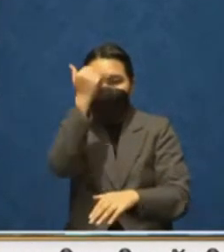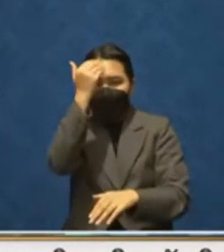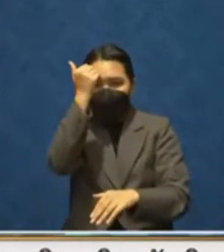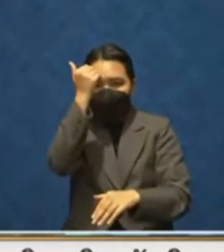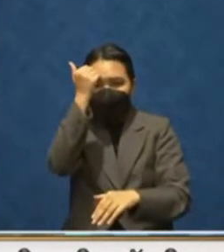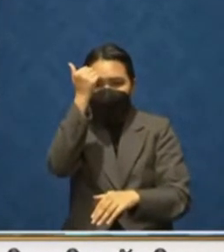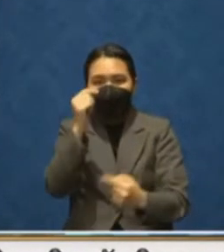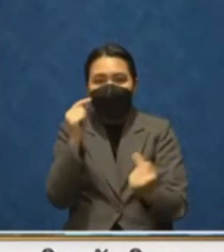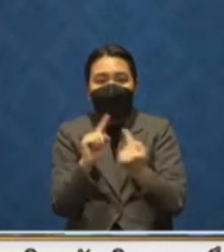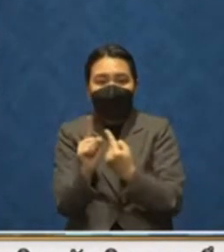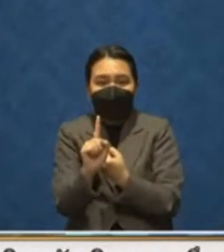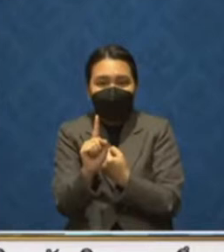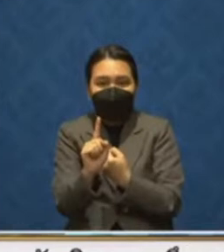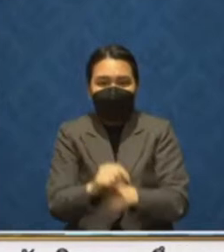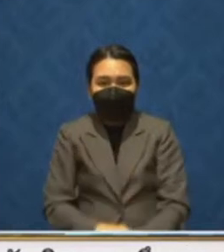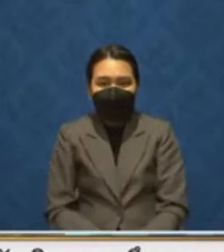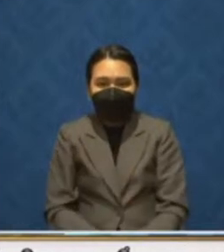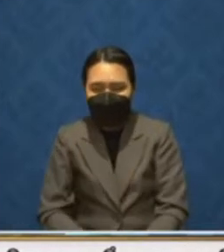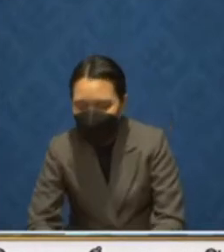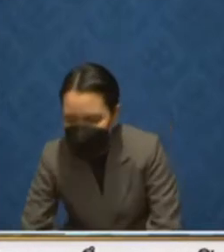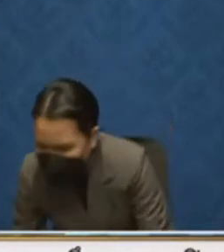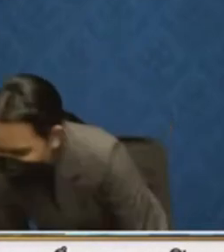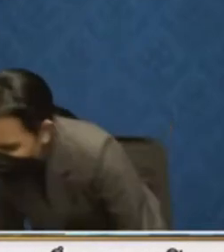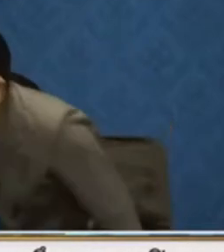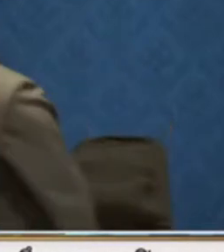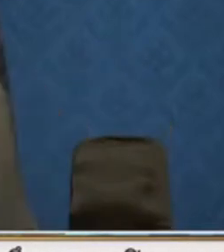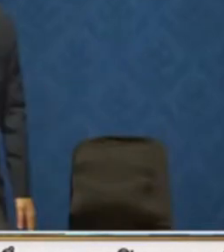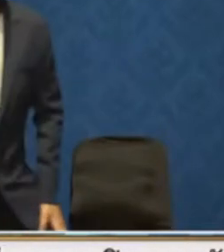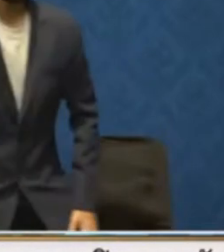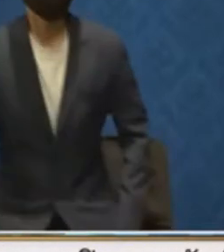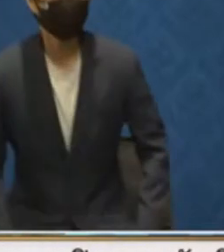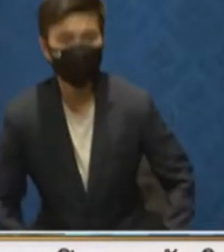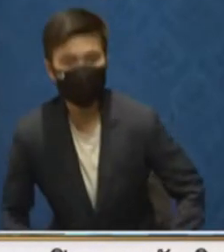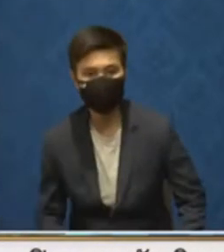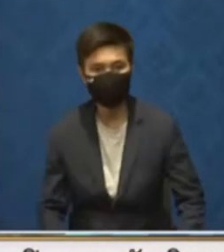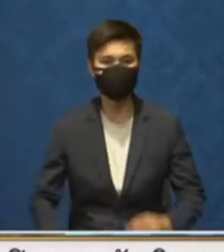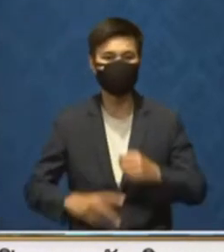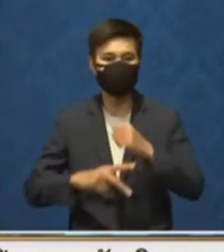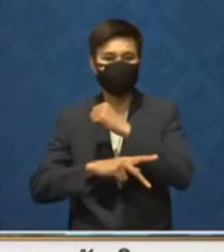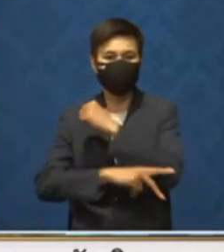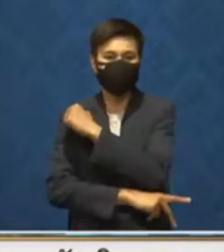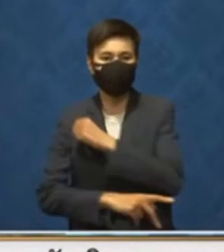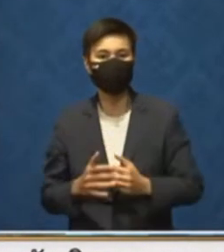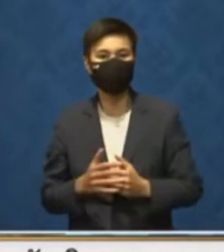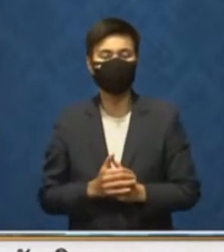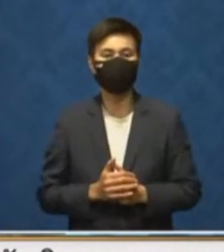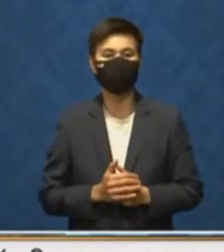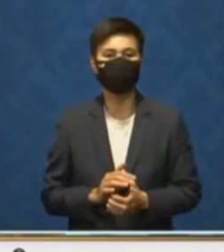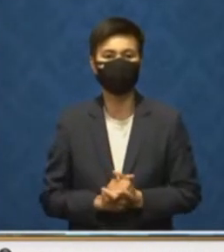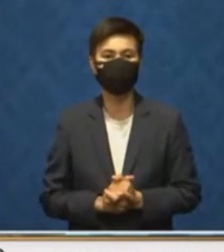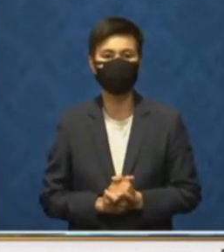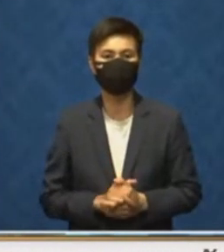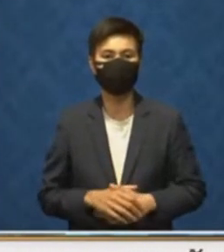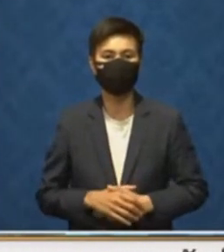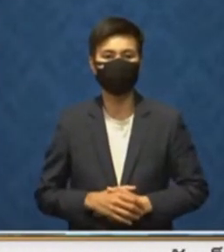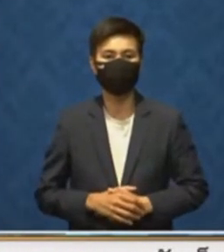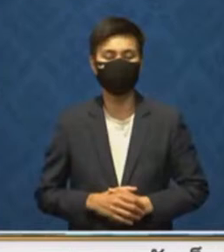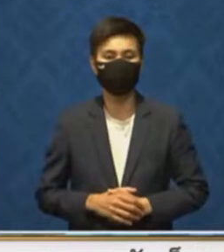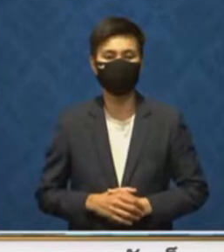อาการเค้าชั่นของเราก็สูงขึ้นเป็นอันดับนะครับ